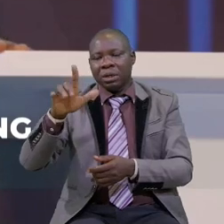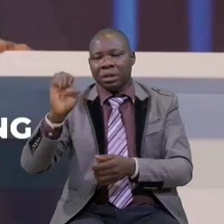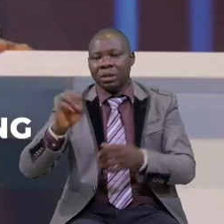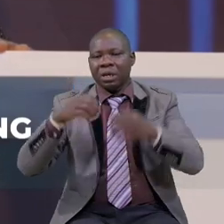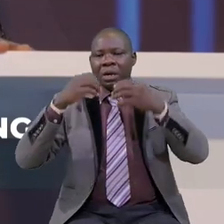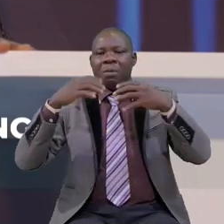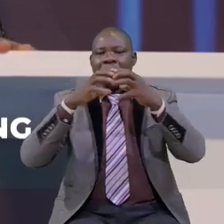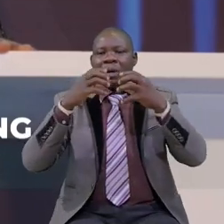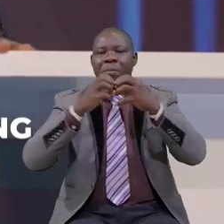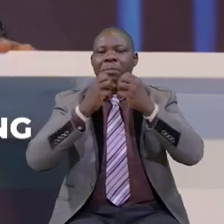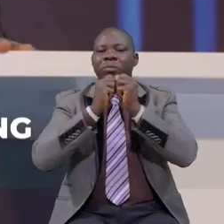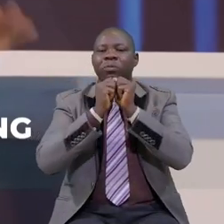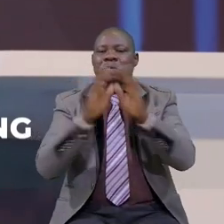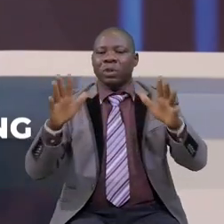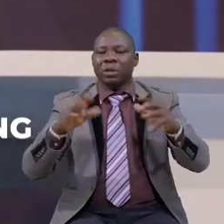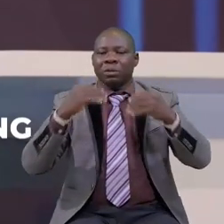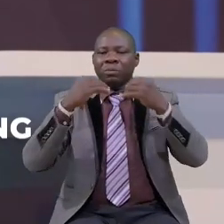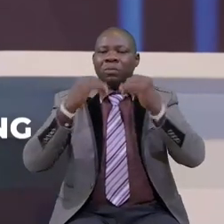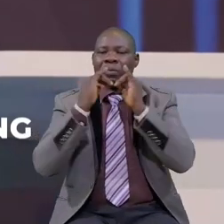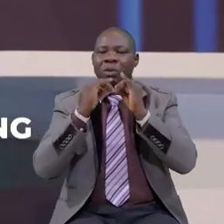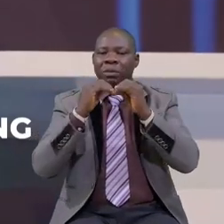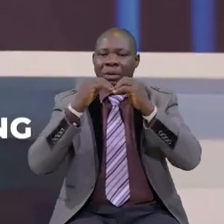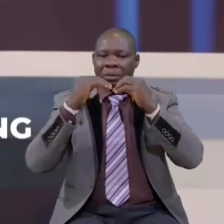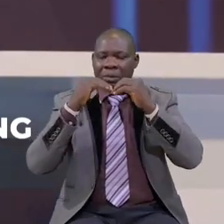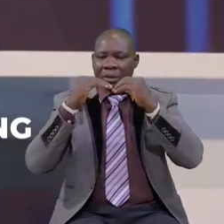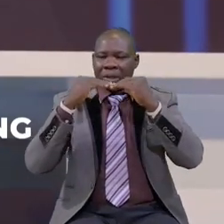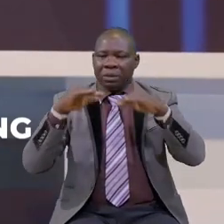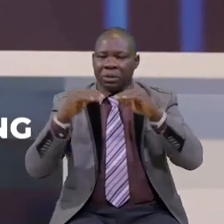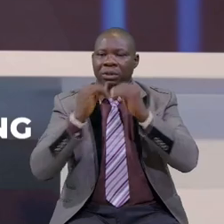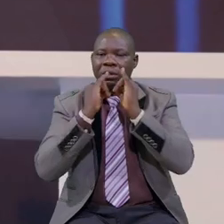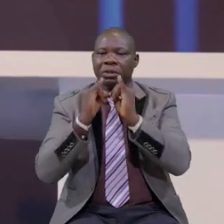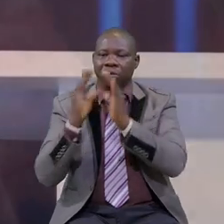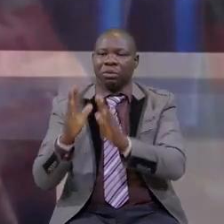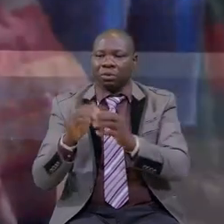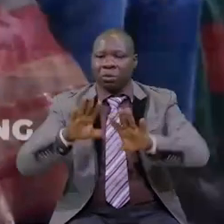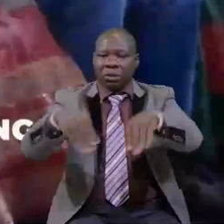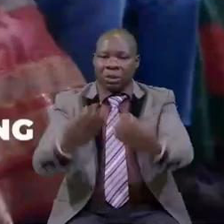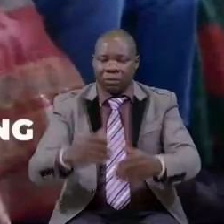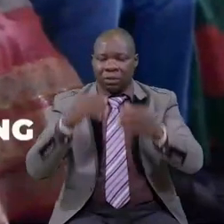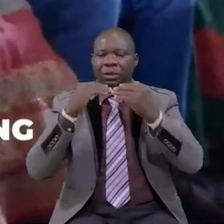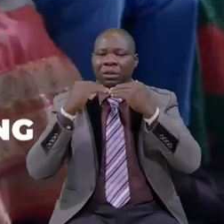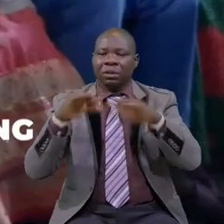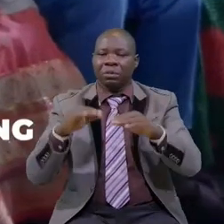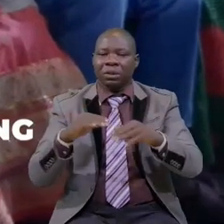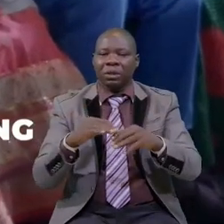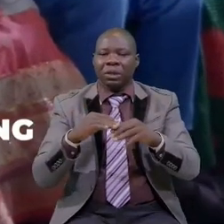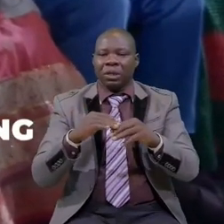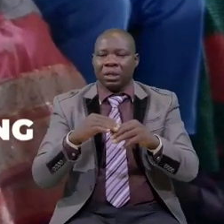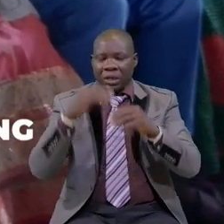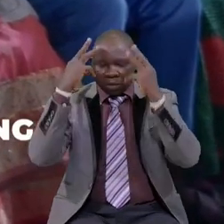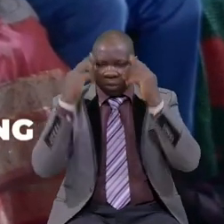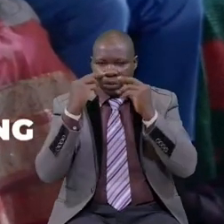Un instructeur illimité qui accorde des expériences illimitées. Voyons maintenant le premier point. Le premier point, la Bible, deux